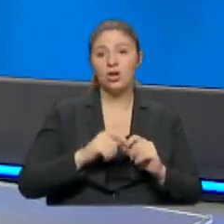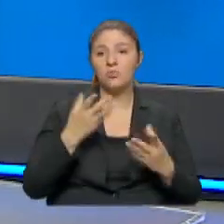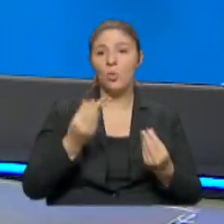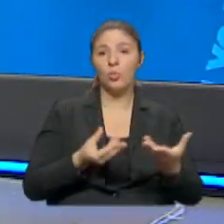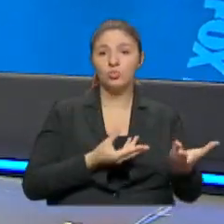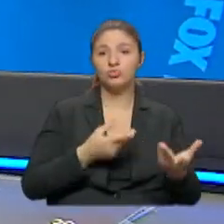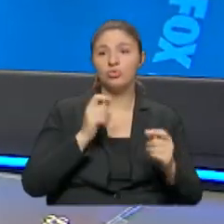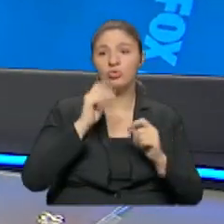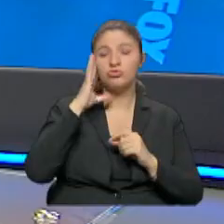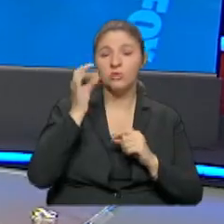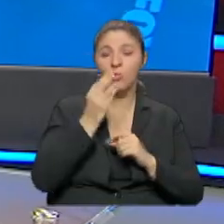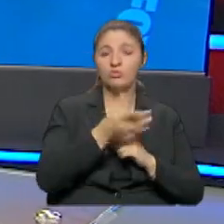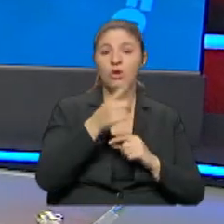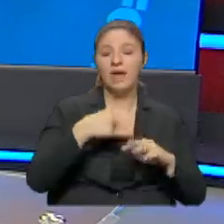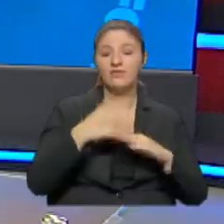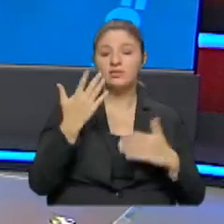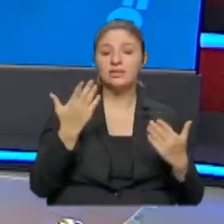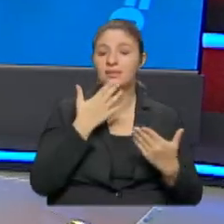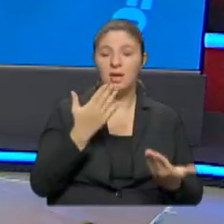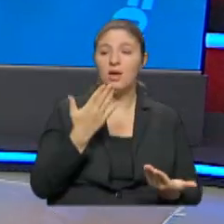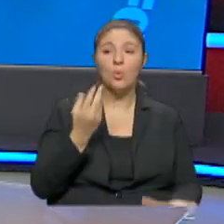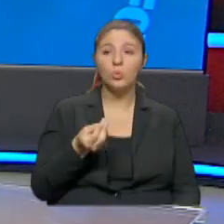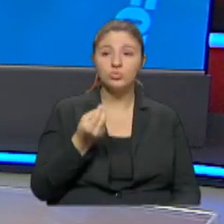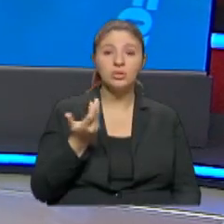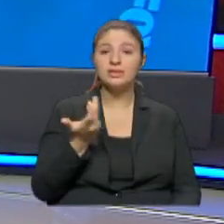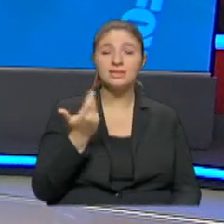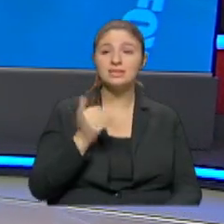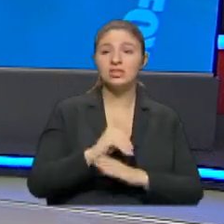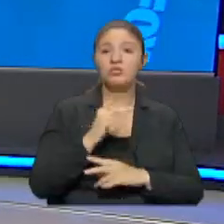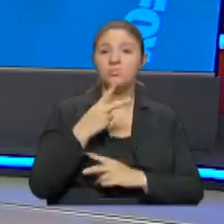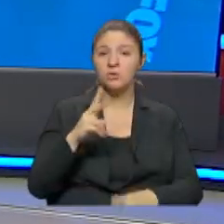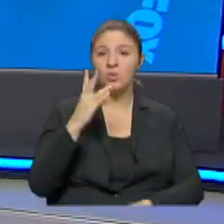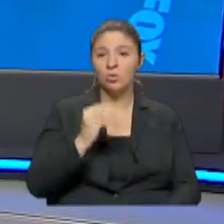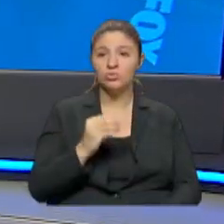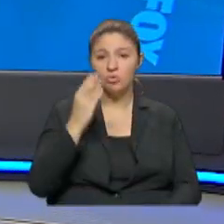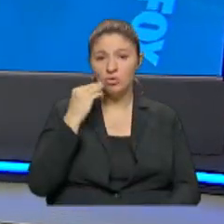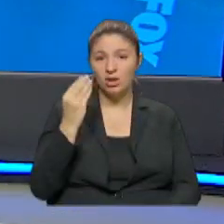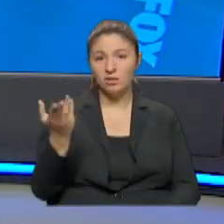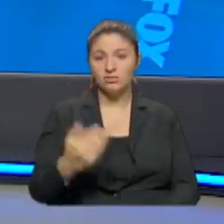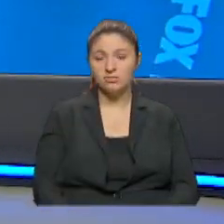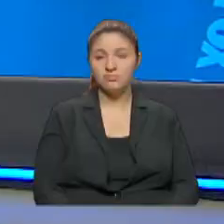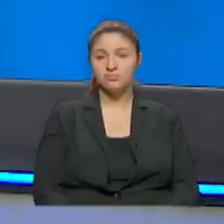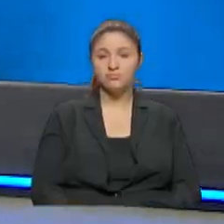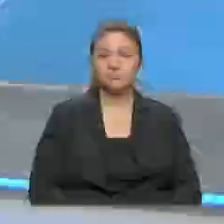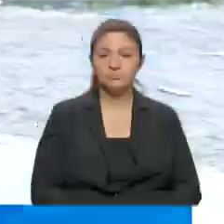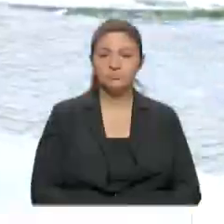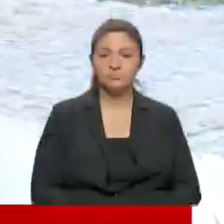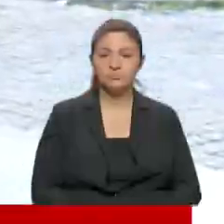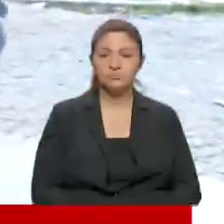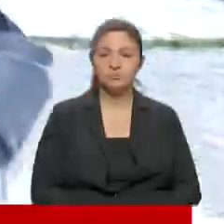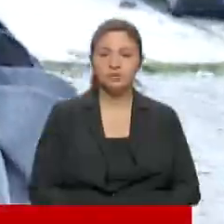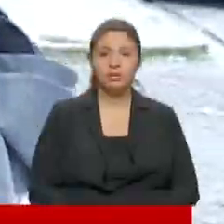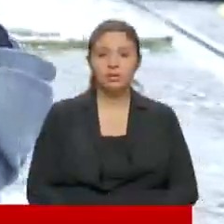yaptılar. Çocuklarımız da o enflasyonun ne demek olduğunu ve nasıl yaşandığını öğrendi.